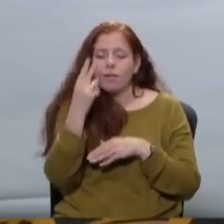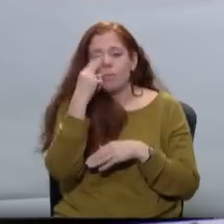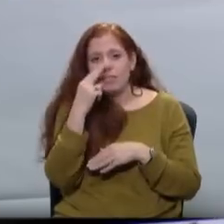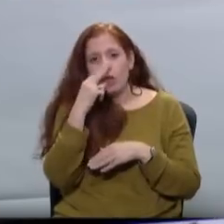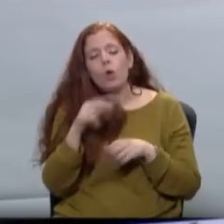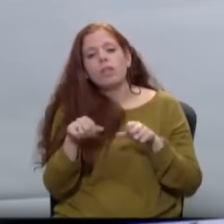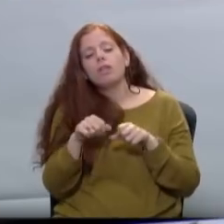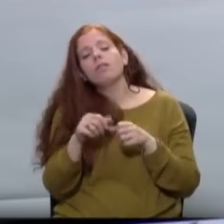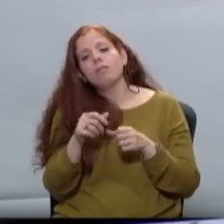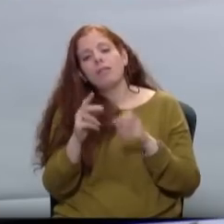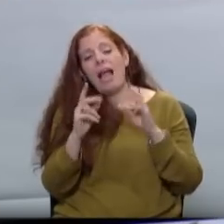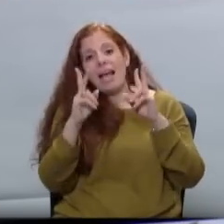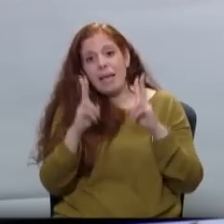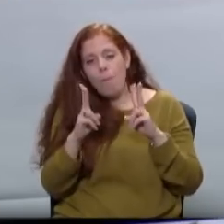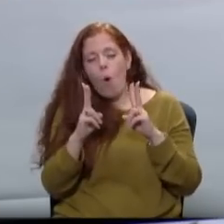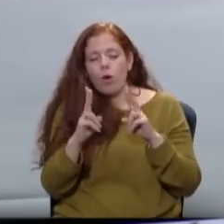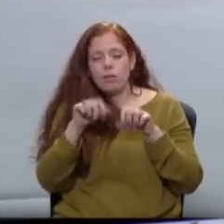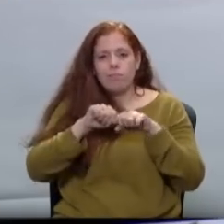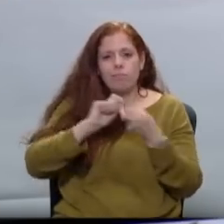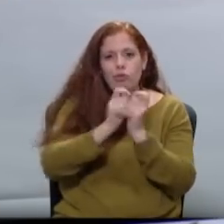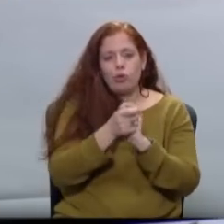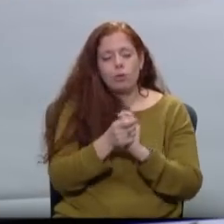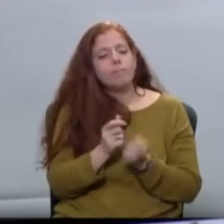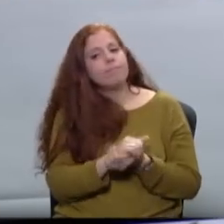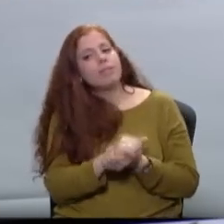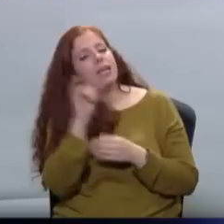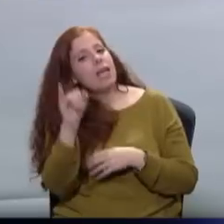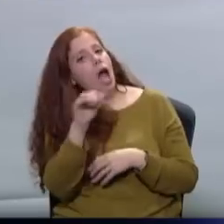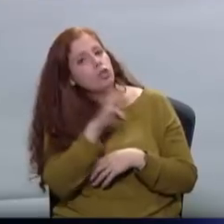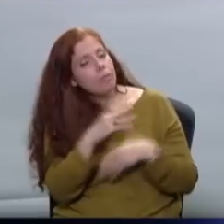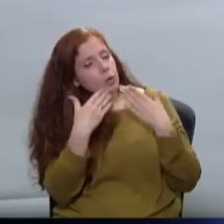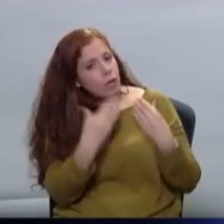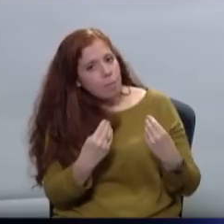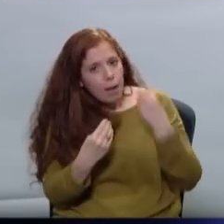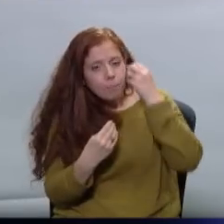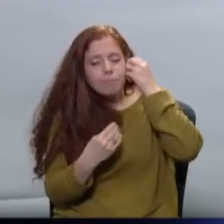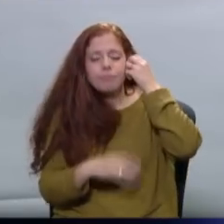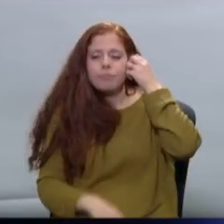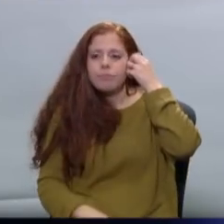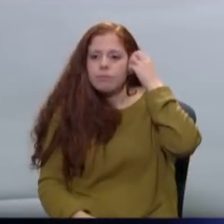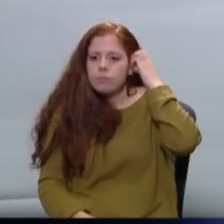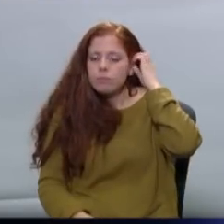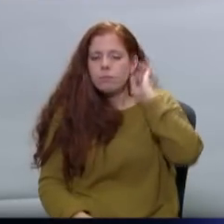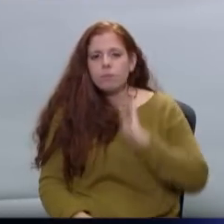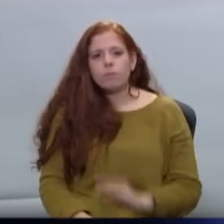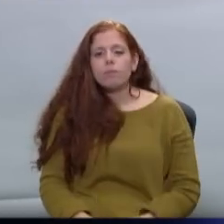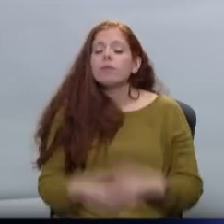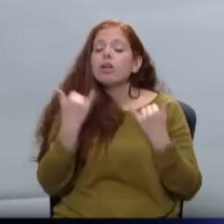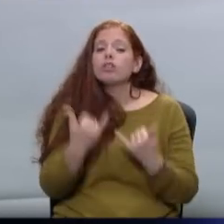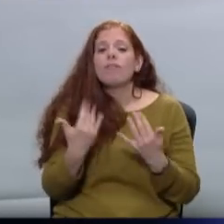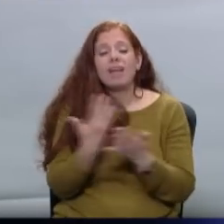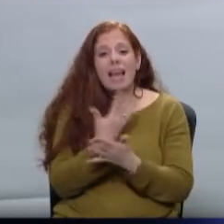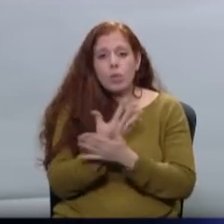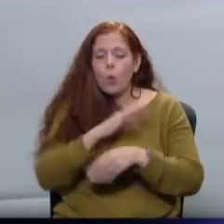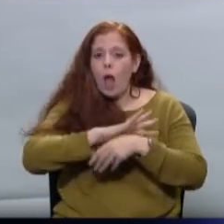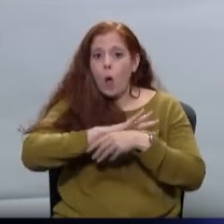לשבור את הקיבעון במפה הפוליטית. יערה שפיר, כתבתנו הפוליטי, תודה רבה על העדכון הזה. עכשיו לעדכון קורונה